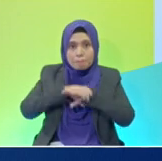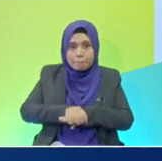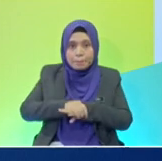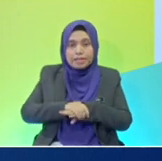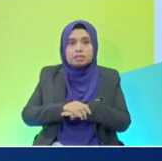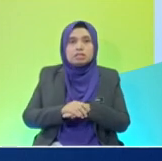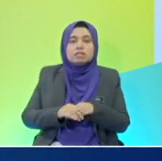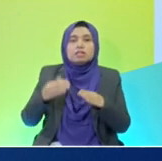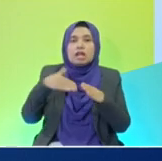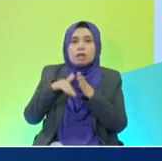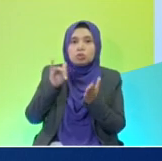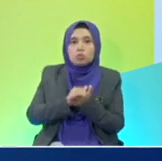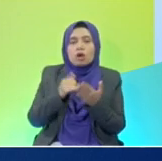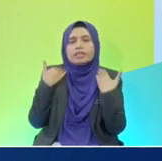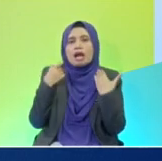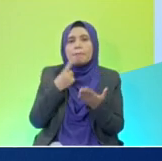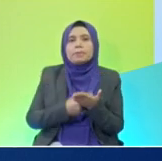dalam tuh sebenarnya